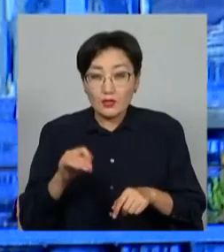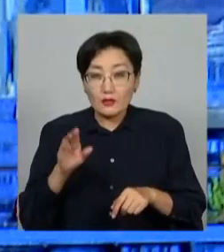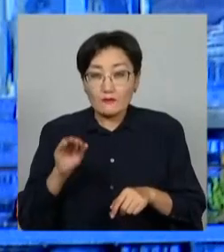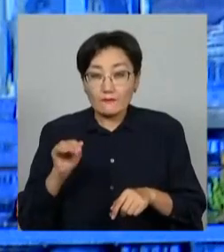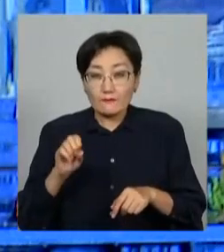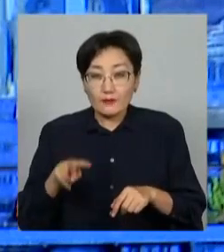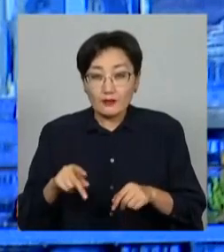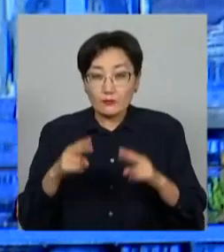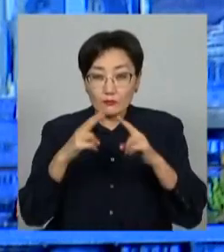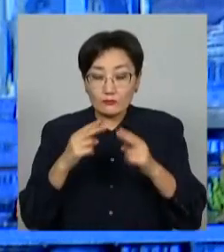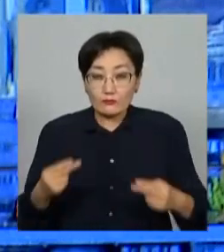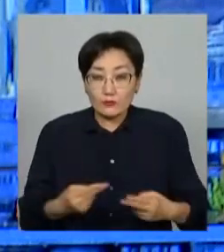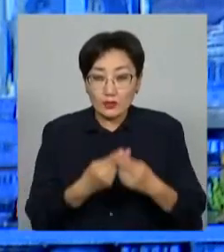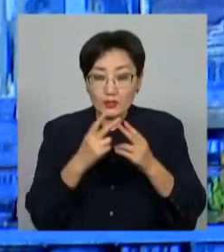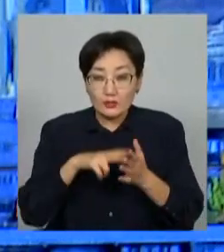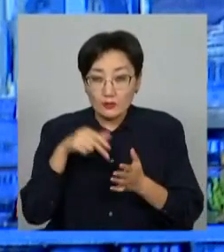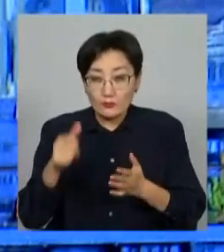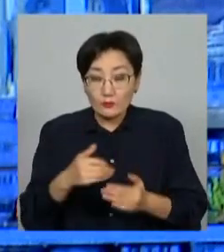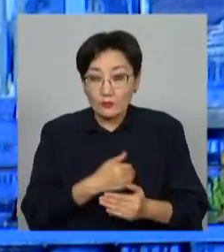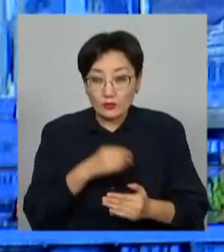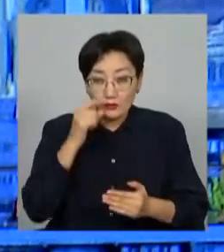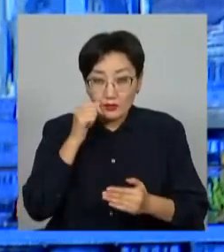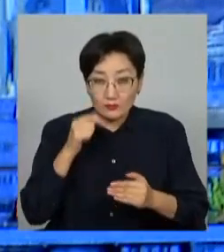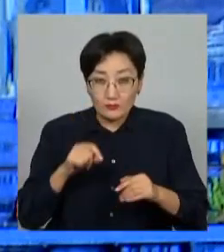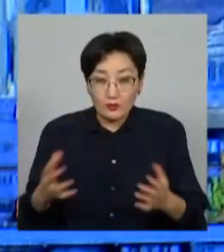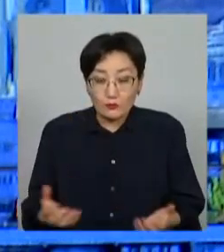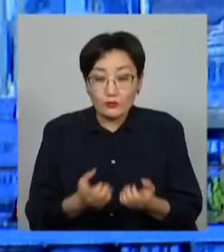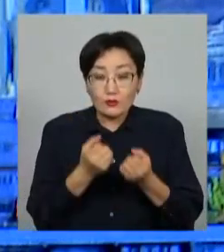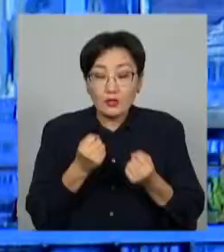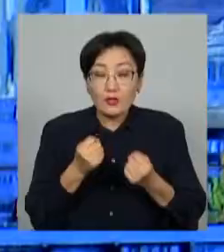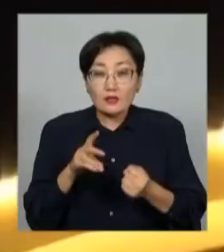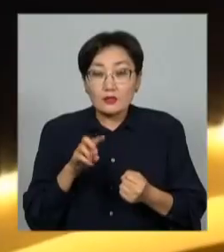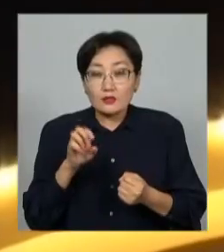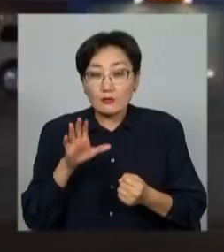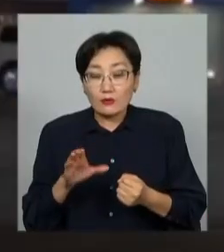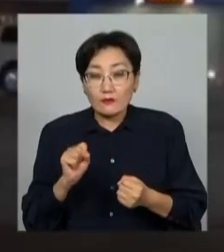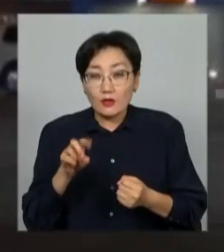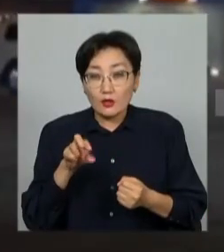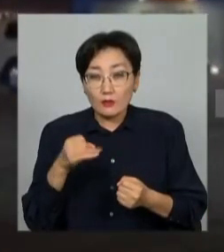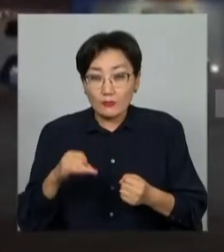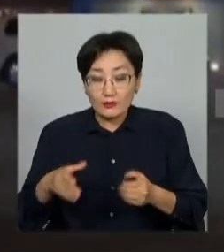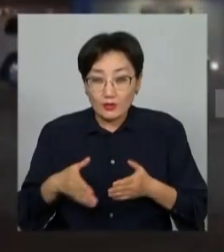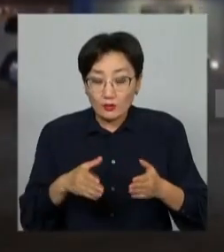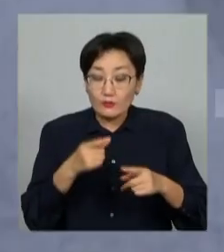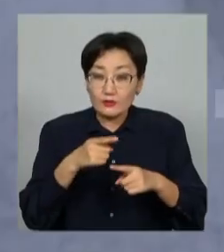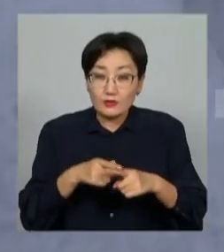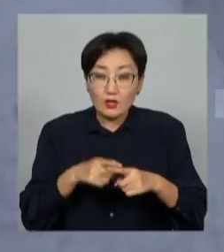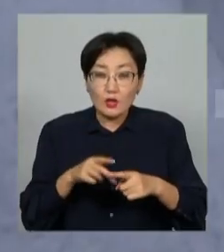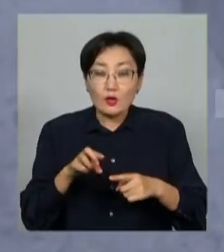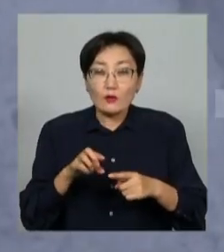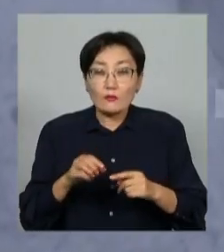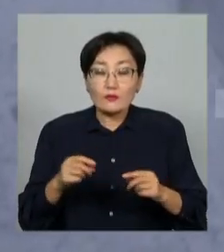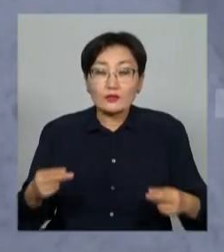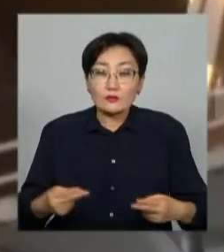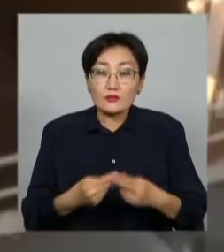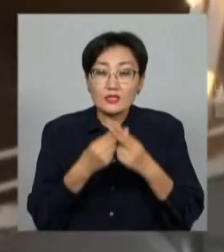мұнарасынан секірмек болған ер адамды құтқарып қалды. Ішімдікке тойып алған тұрғын Назарбаев пен Абай даңғылдарының қиылысындағы биік